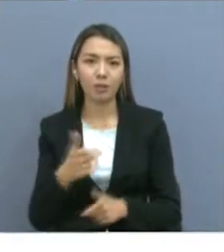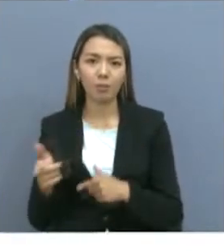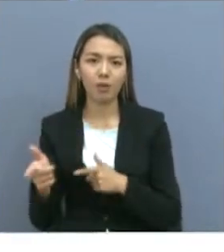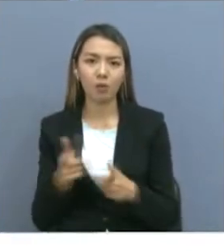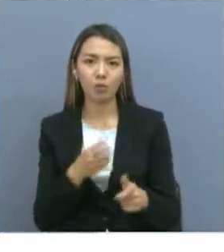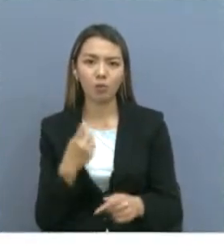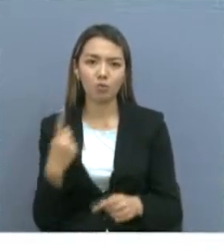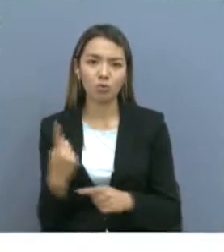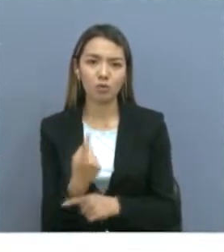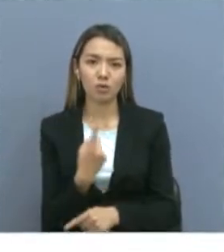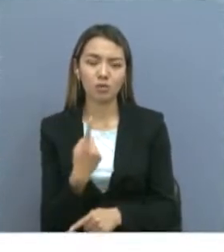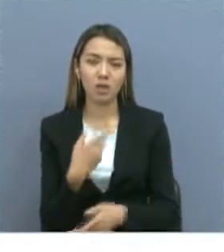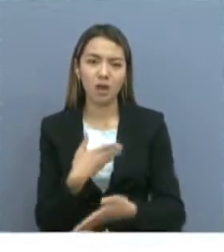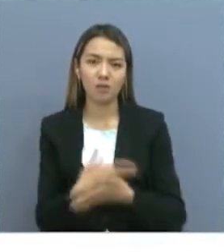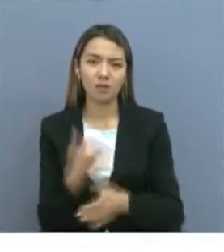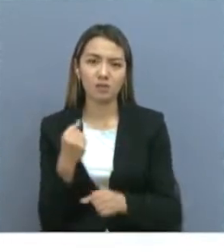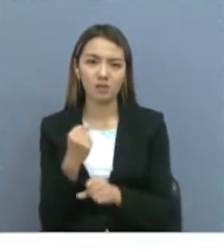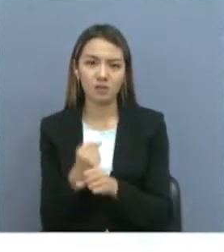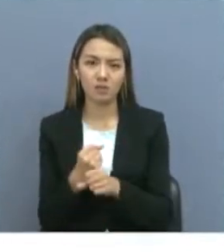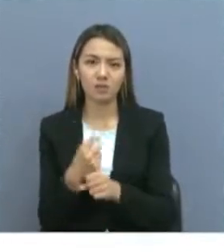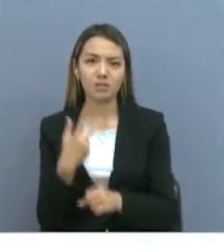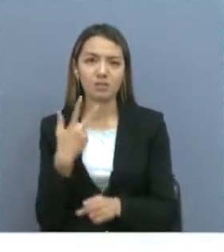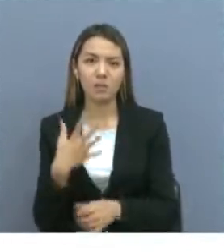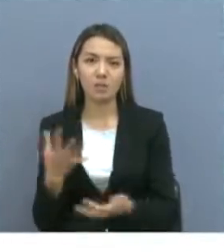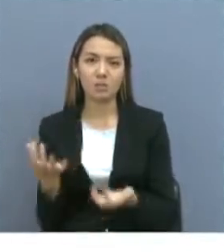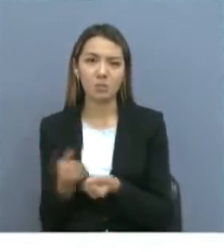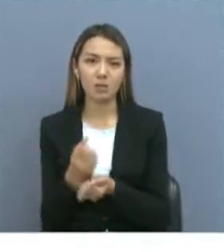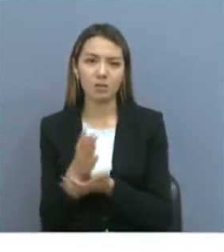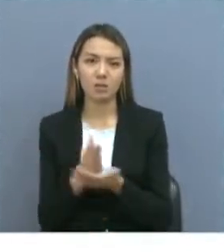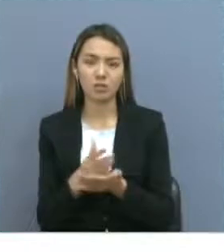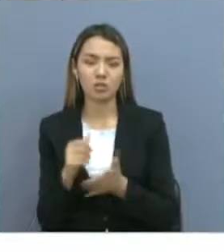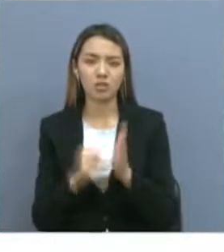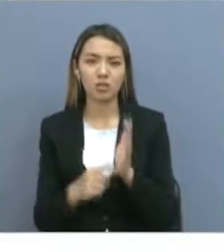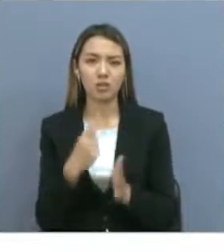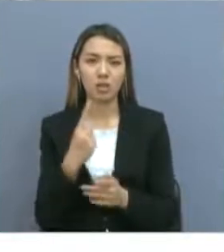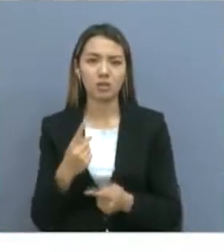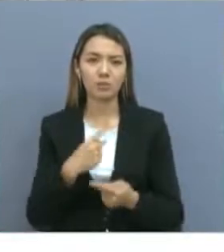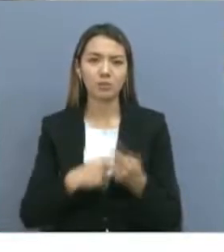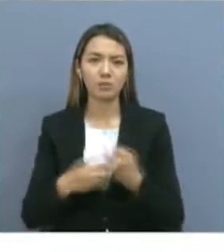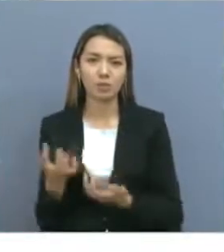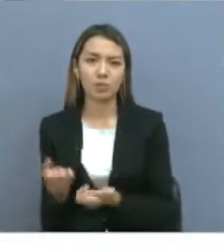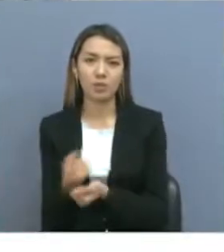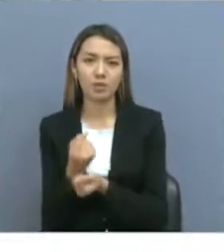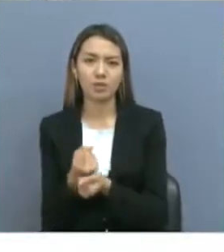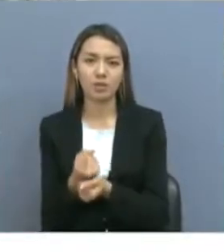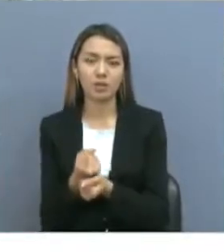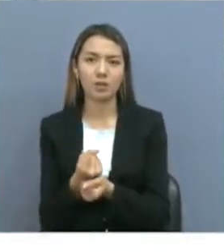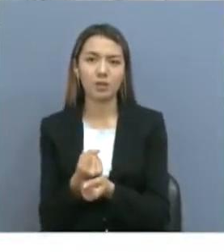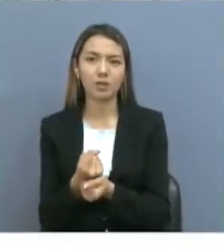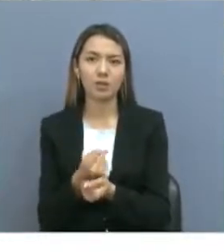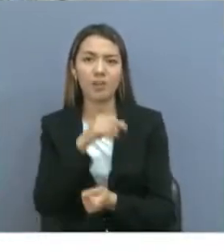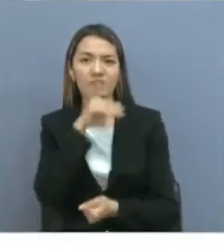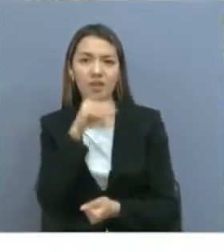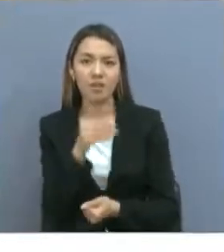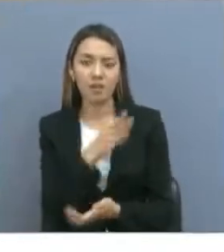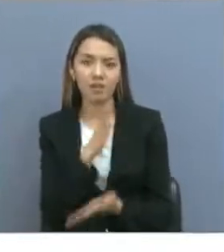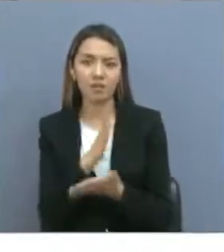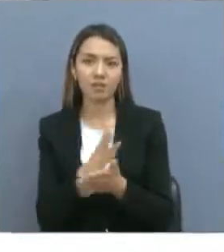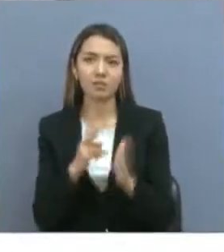шараларын тағы бір пысықтады. Өңірде 35 құтқару бекеті мен 61 кәсіби құтқарушы, сүңгуір құралдары дайындалған.